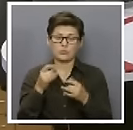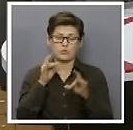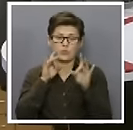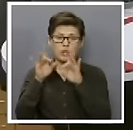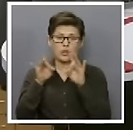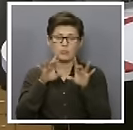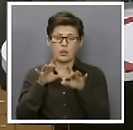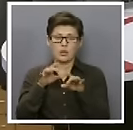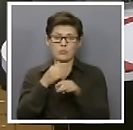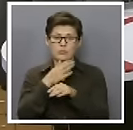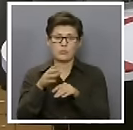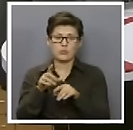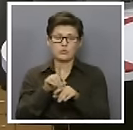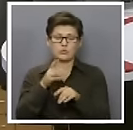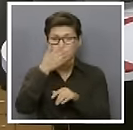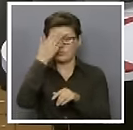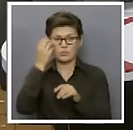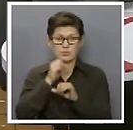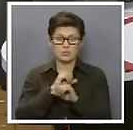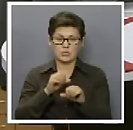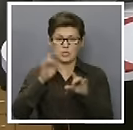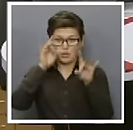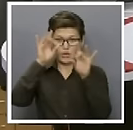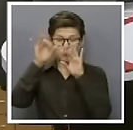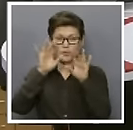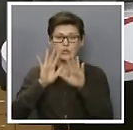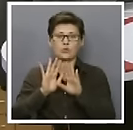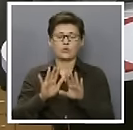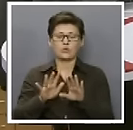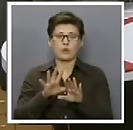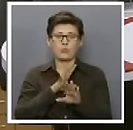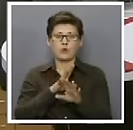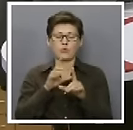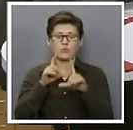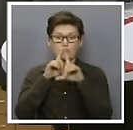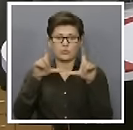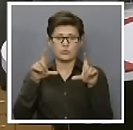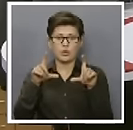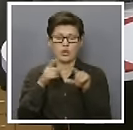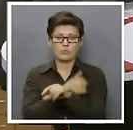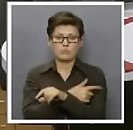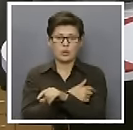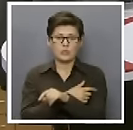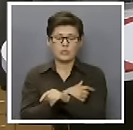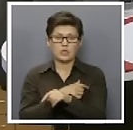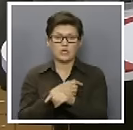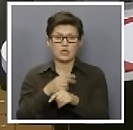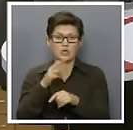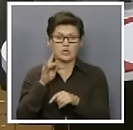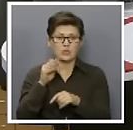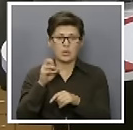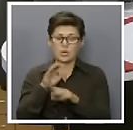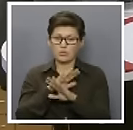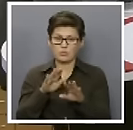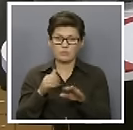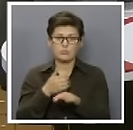деген нәрсе, біз мына нәрсені ұмытпауымыз керек. Жарнама тек қана бір учреждение дейміз ғой, бір аурухана яда клиника емес.